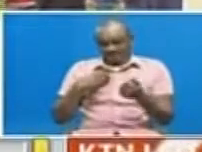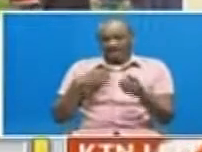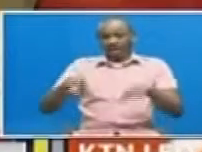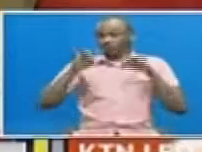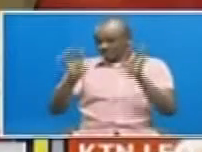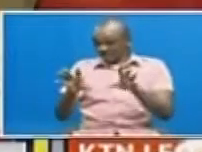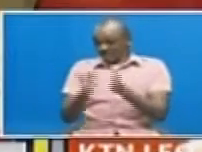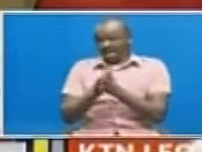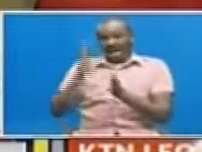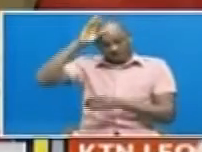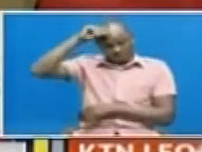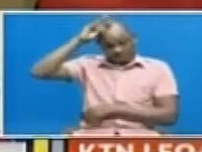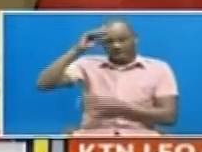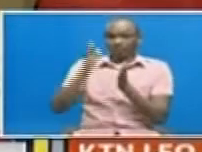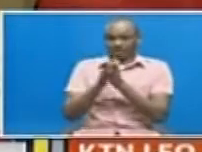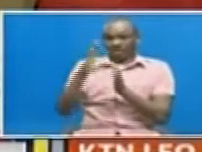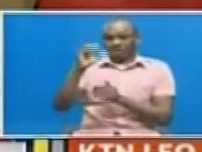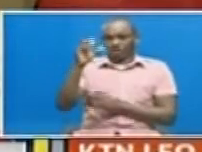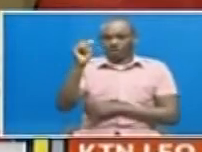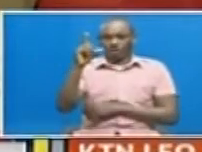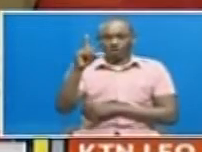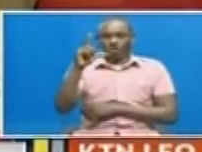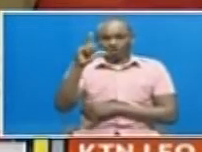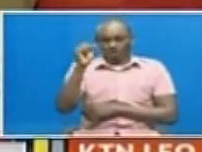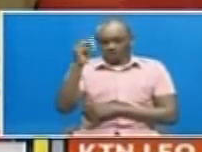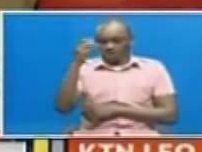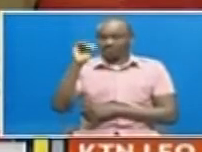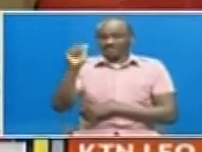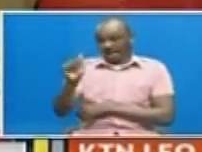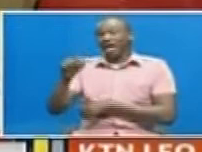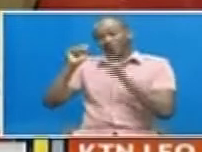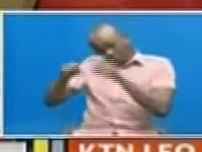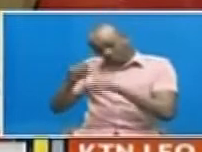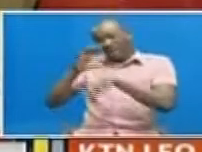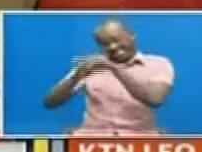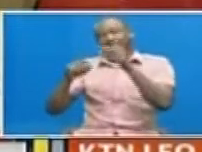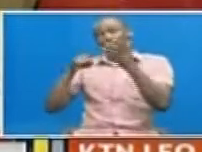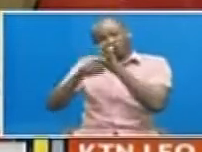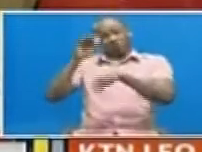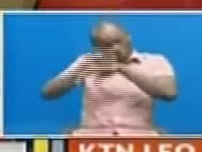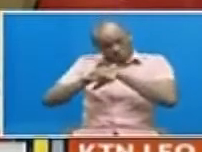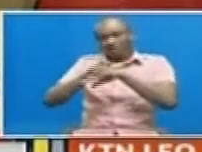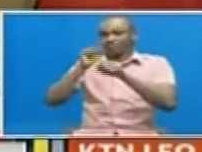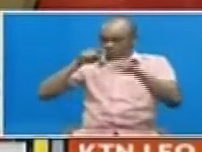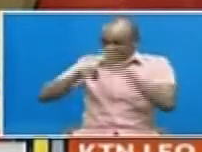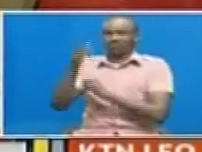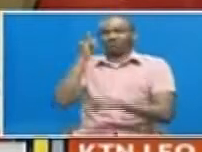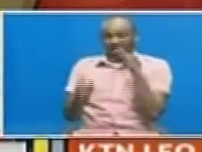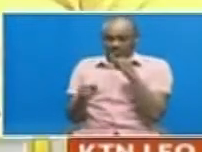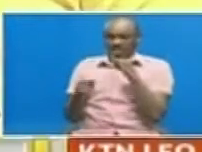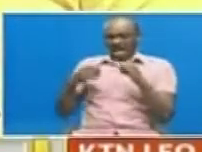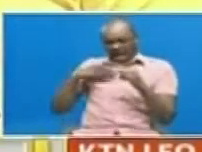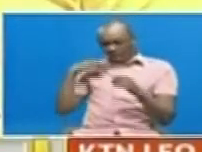Australia, Algeria na Colombia. Na kama tutakuwa tumepata zile points ambazo zinahitajika, tunafuzu katika finali ambayo ndo nia